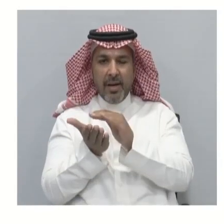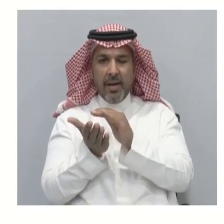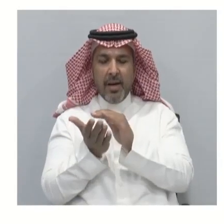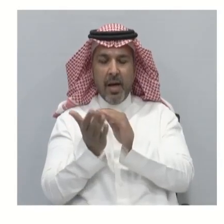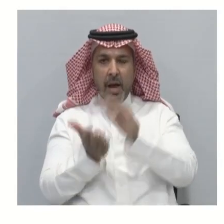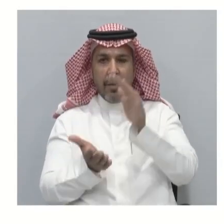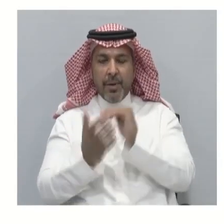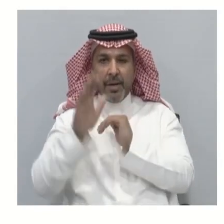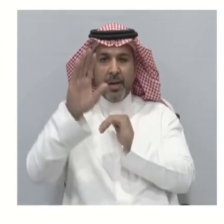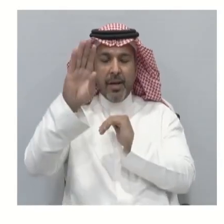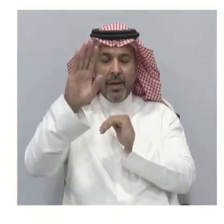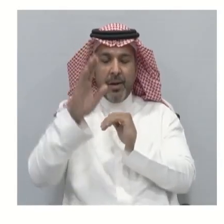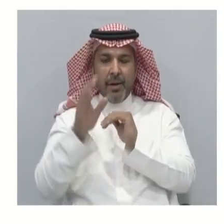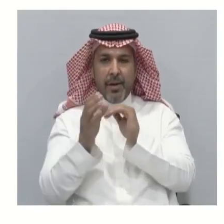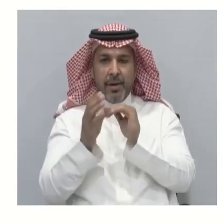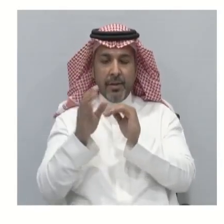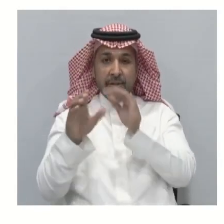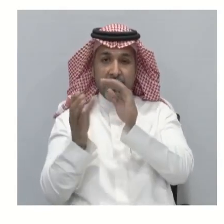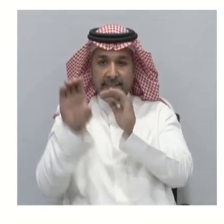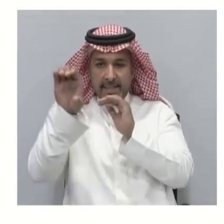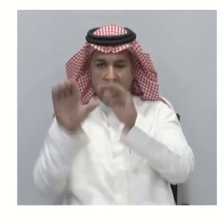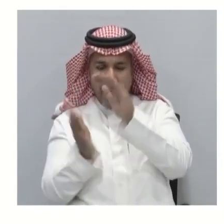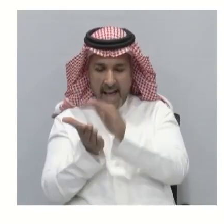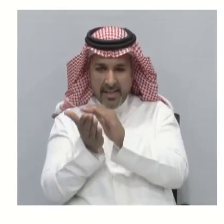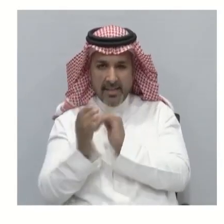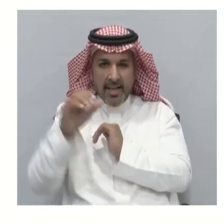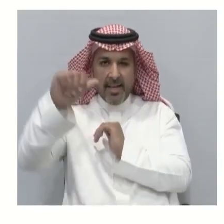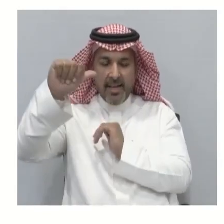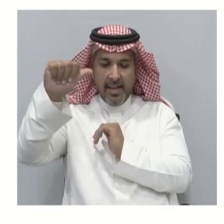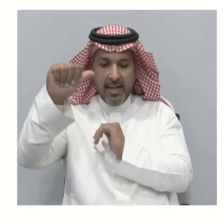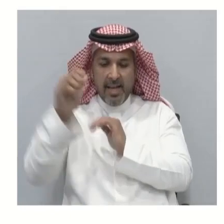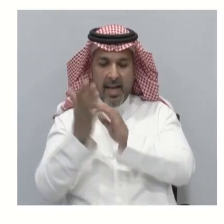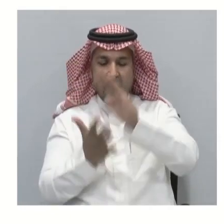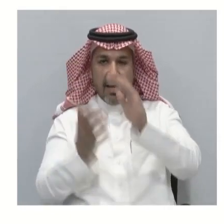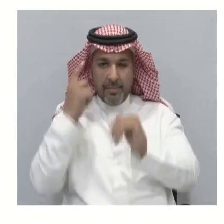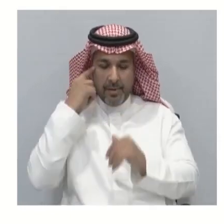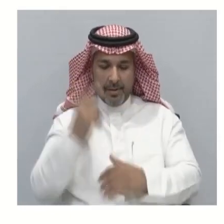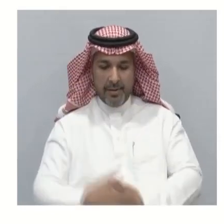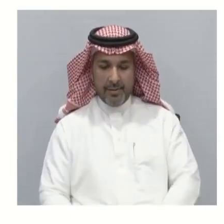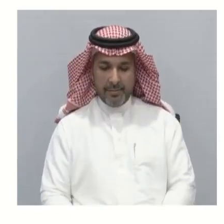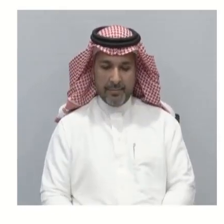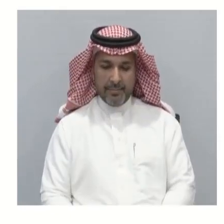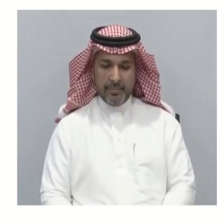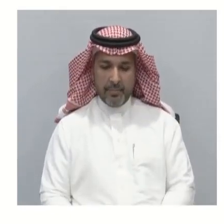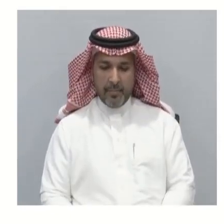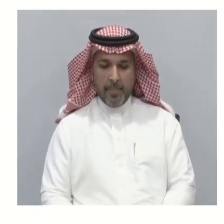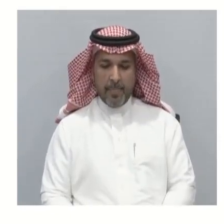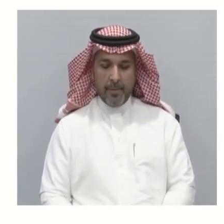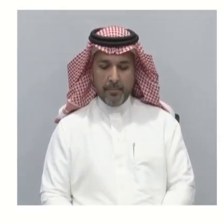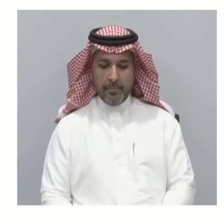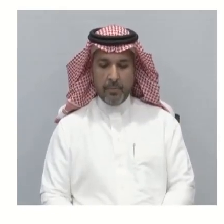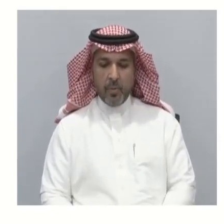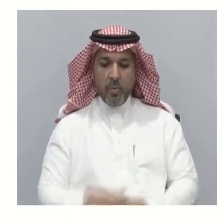س اقل من بي زئ س في خاصيه الطرح هي نفسها خاصيه الجمع لكن بدل ما اجمع